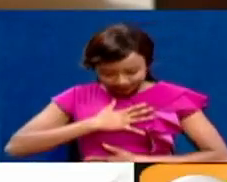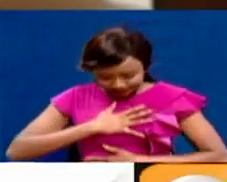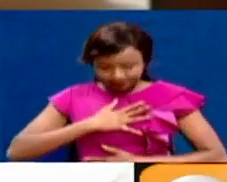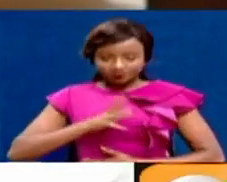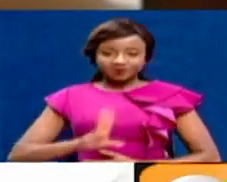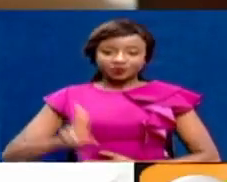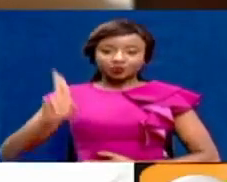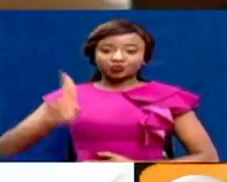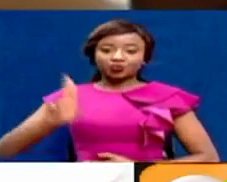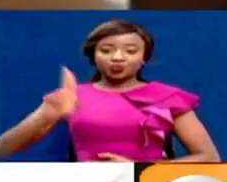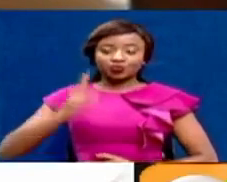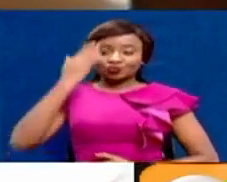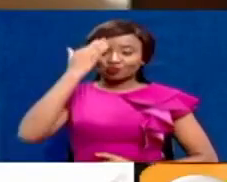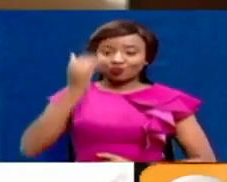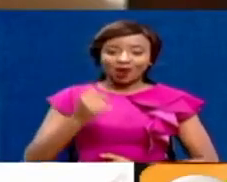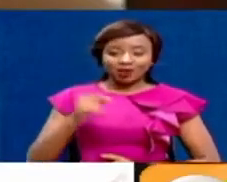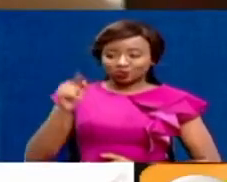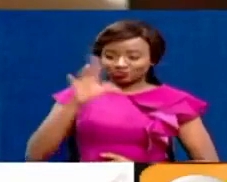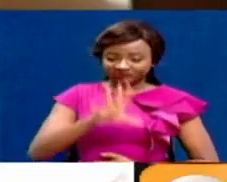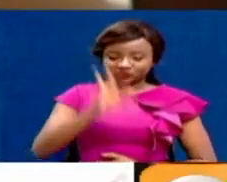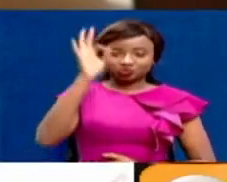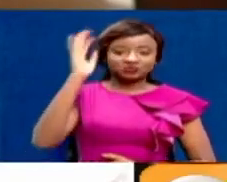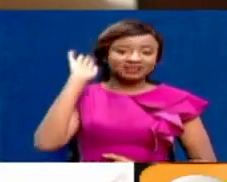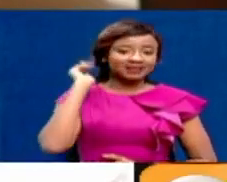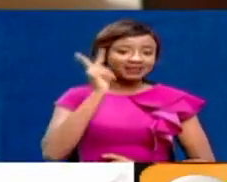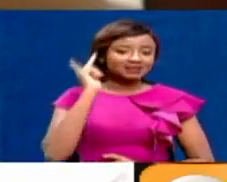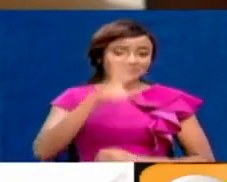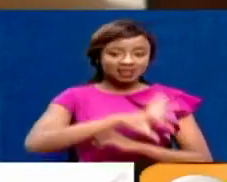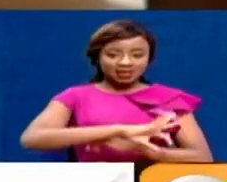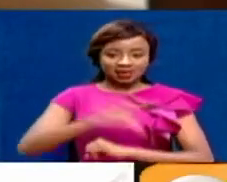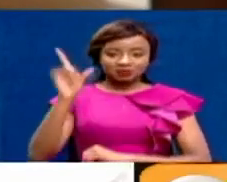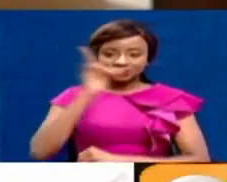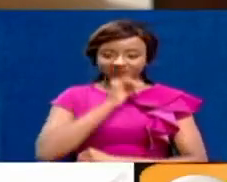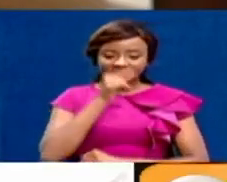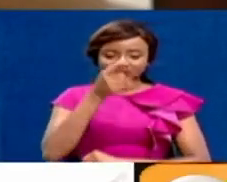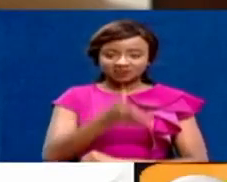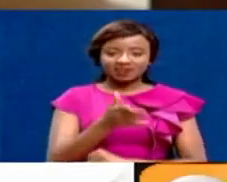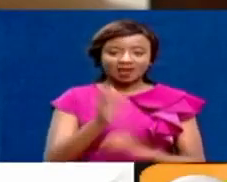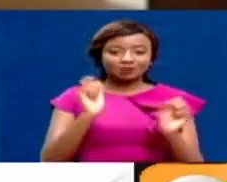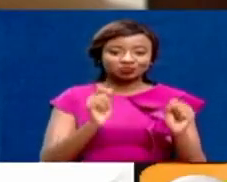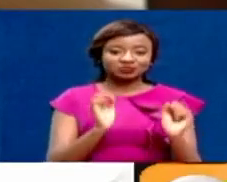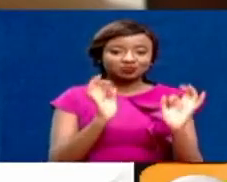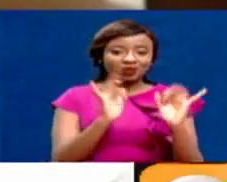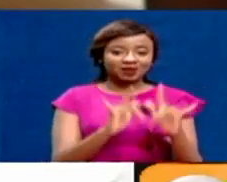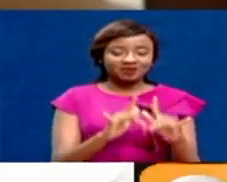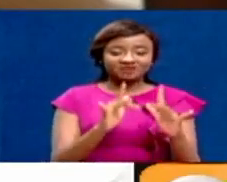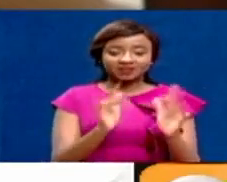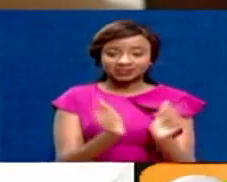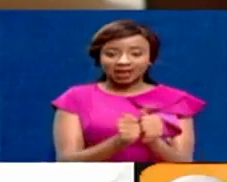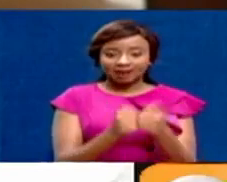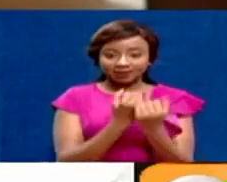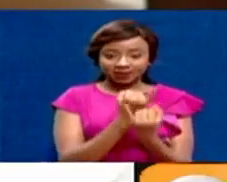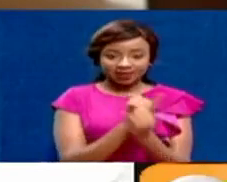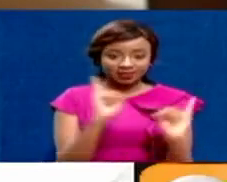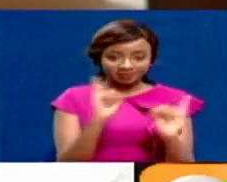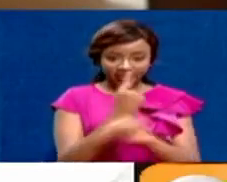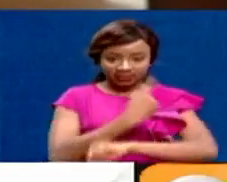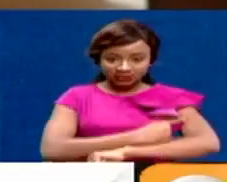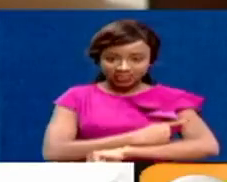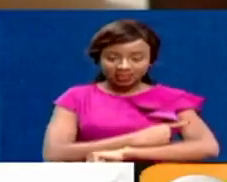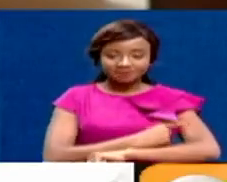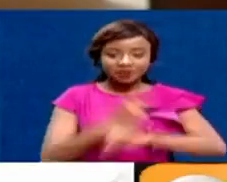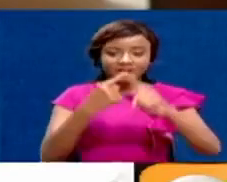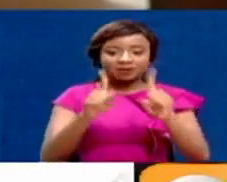Kenyatta for having selected Kisii County as a venue from where this event was to be held. I